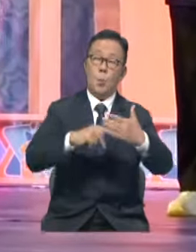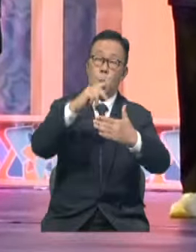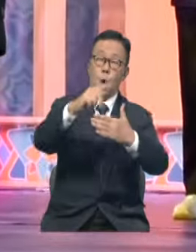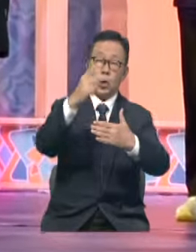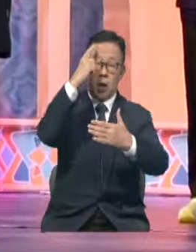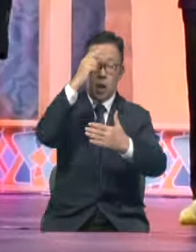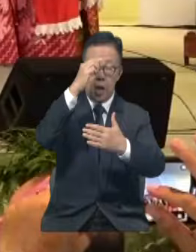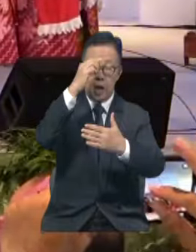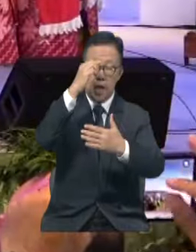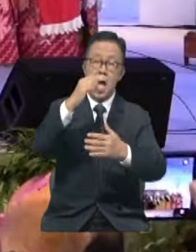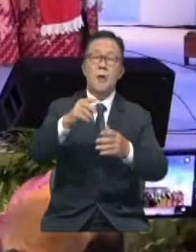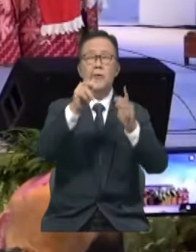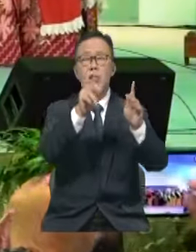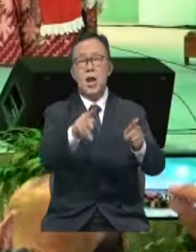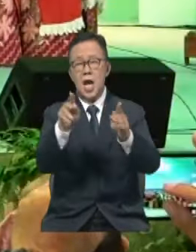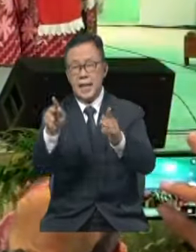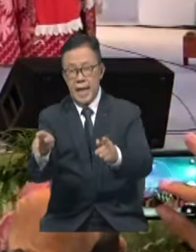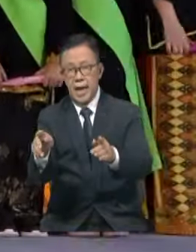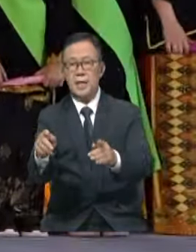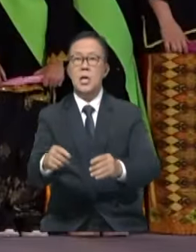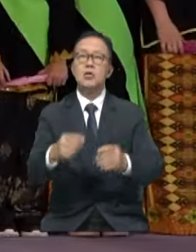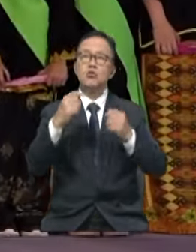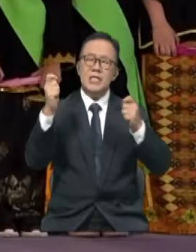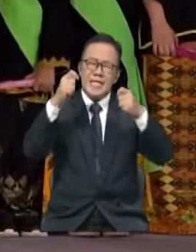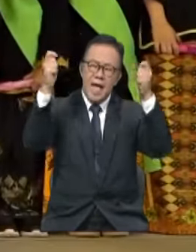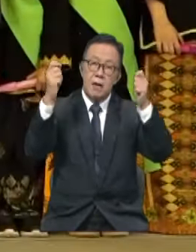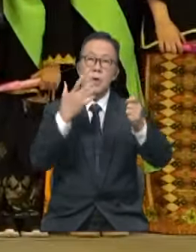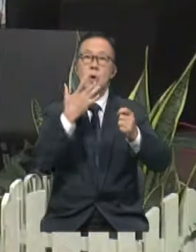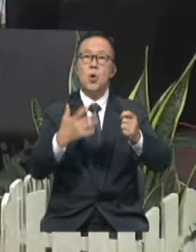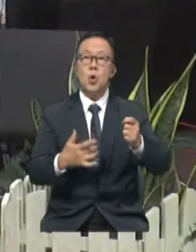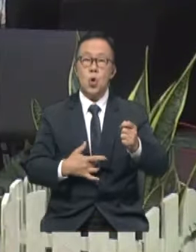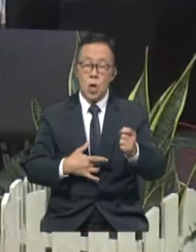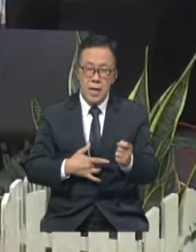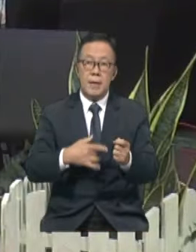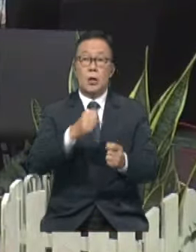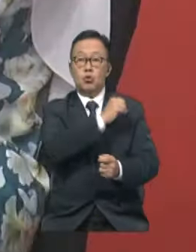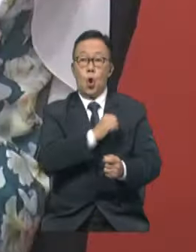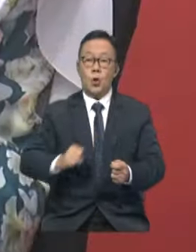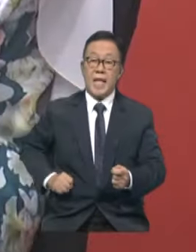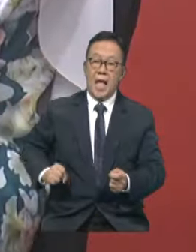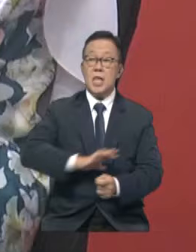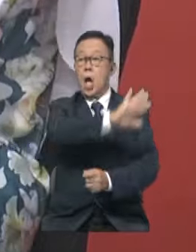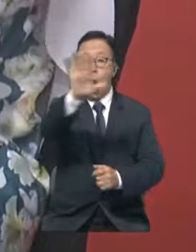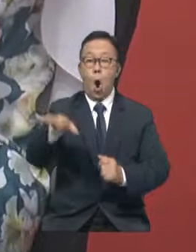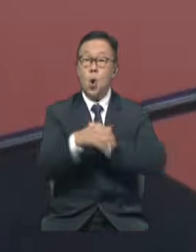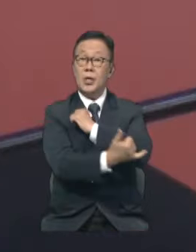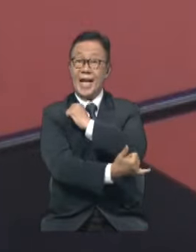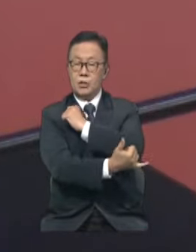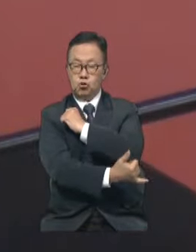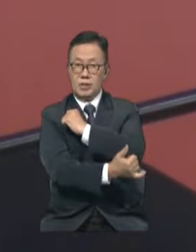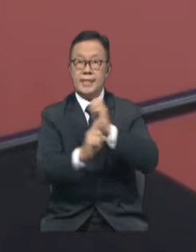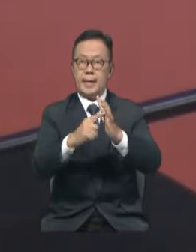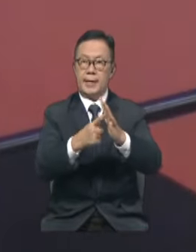Acara-acara kerajaan menyemarakkan sambutan perayaan ulang tahun Hari Keputeraan ke-78 di seluruh negara.